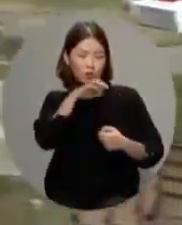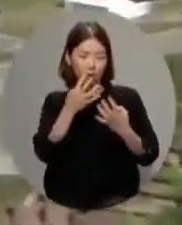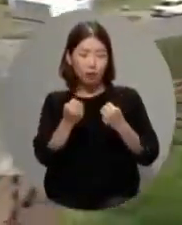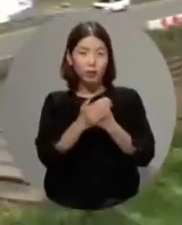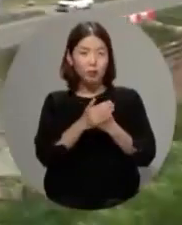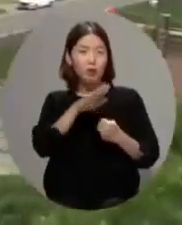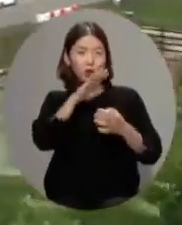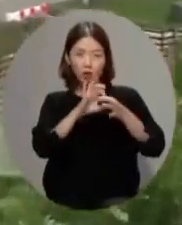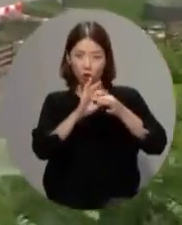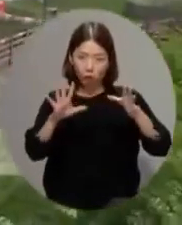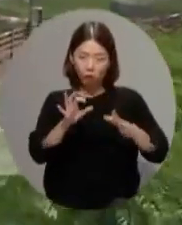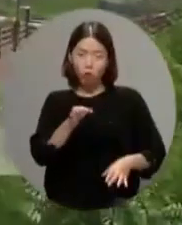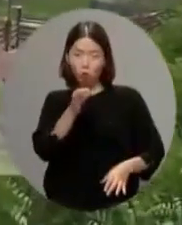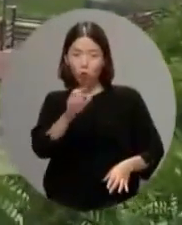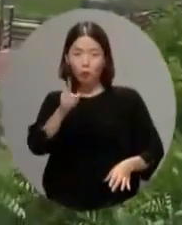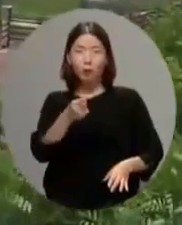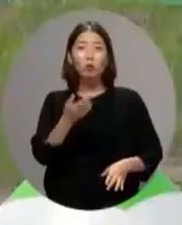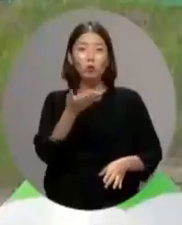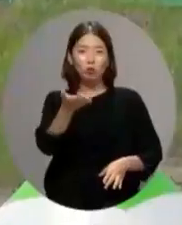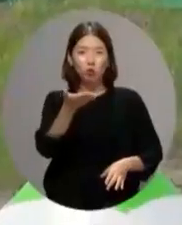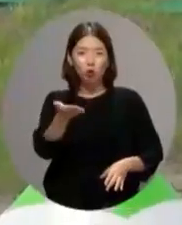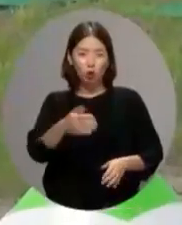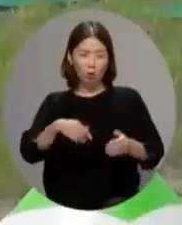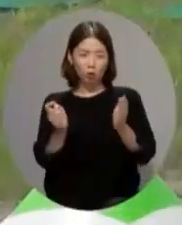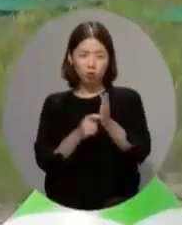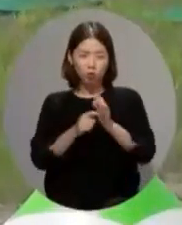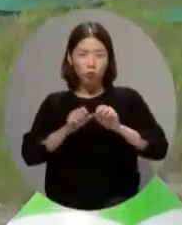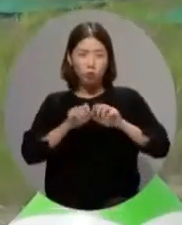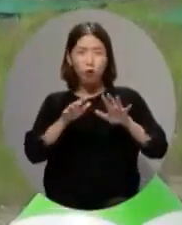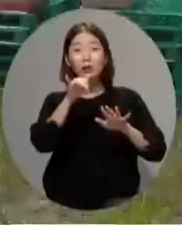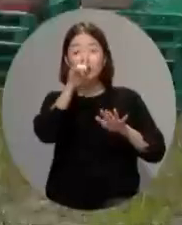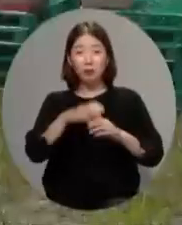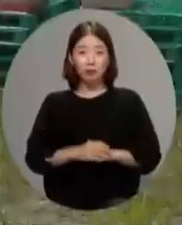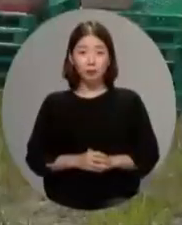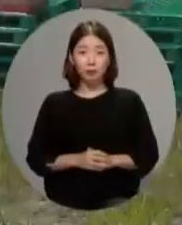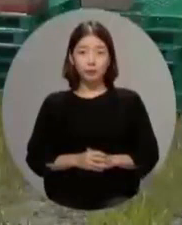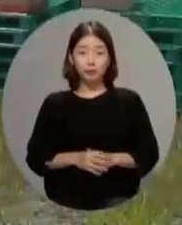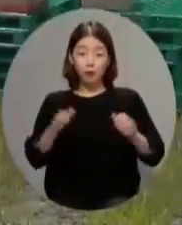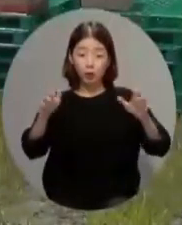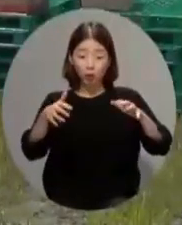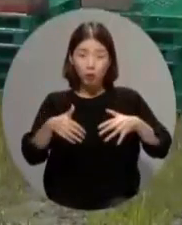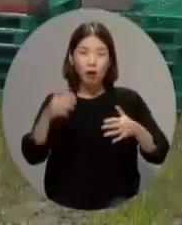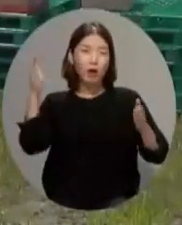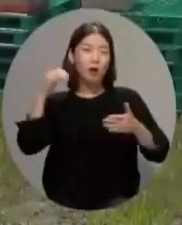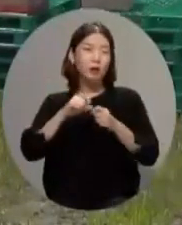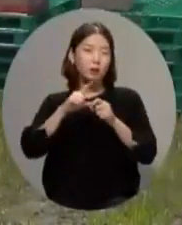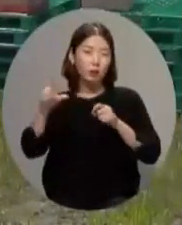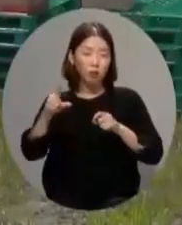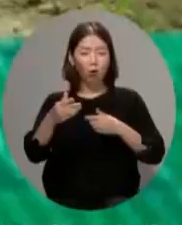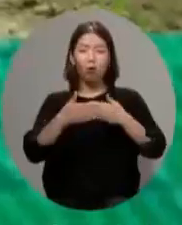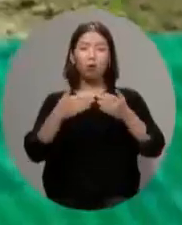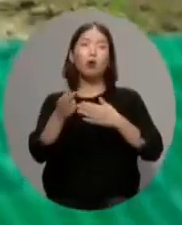연령 무시, 참가비 100여만 원 지원 등 막판 꼼수가 동원된 겁니다. 이렇게 모인 초등생 대부분은 야영